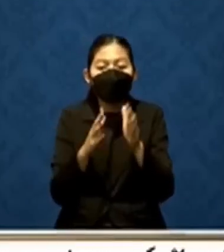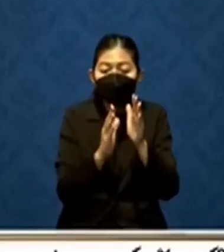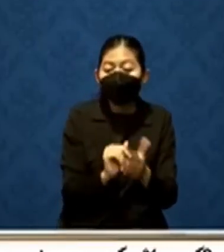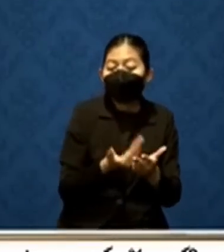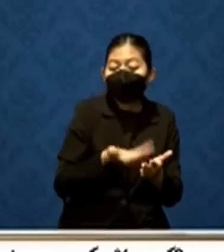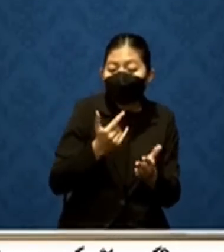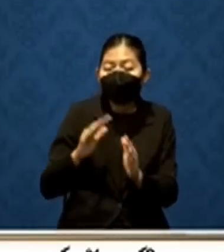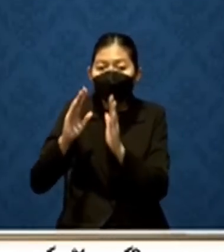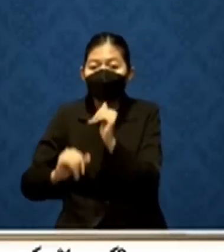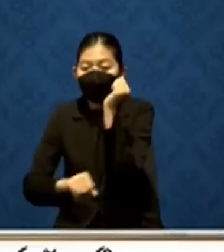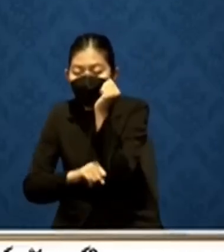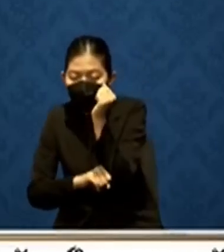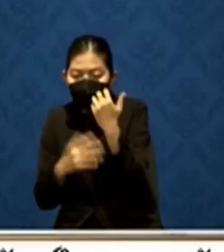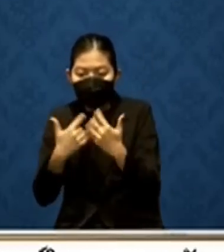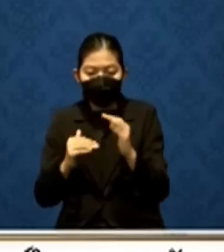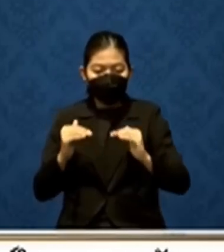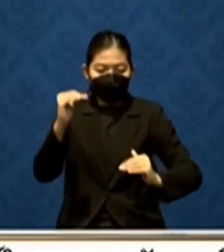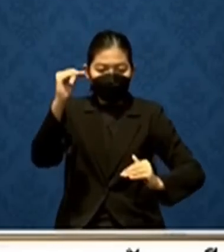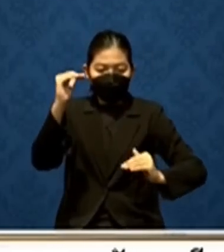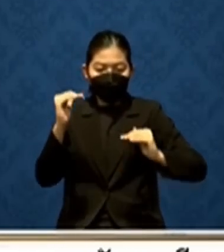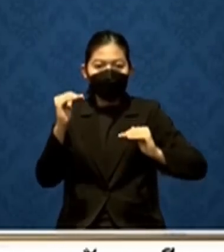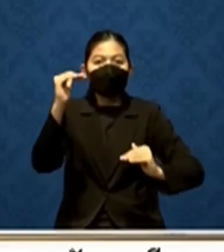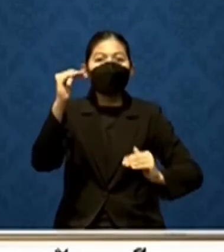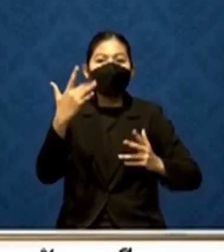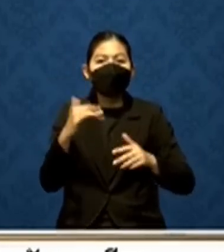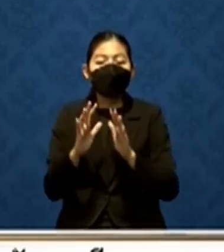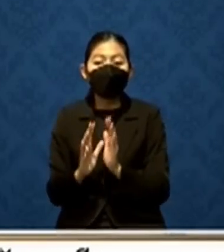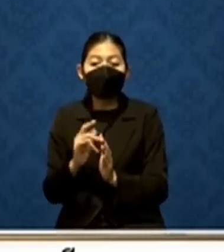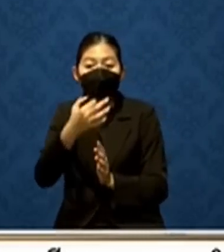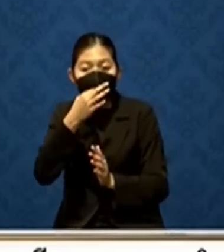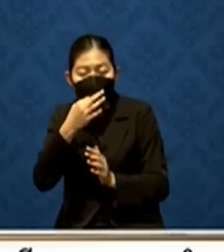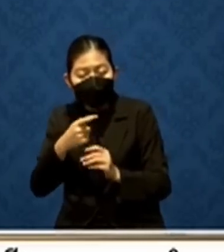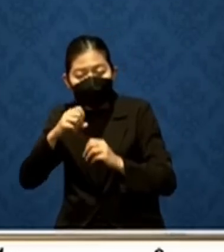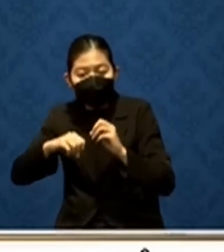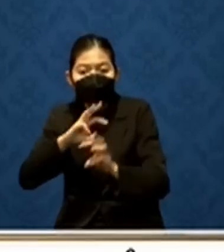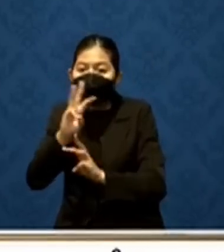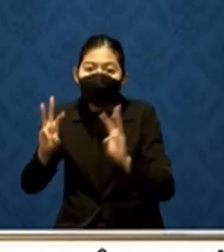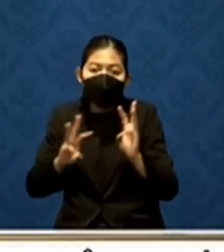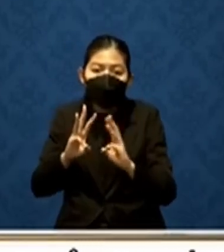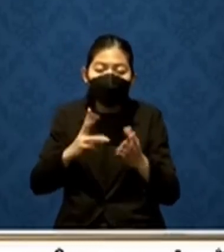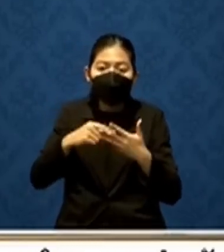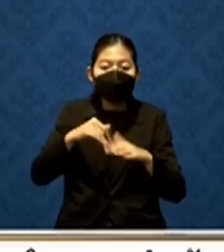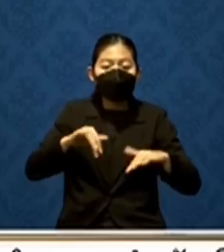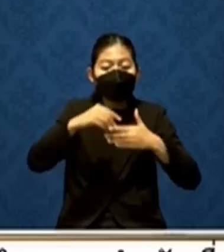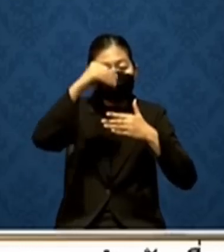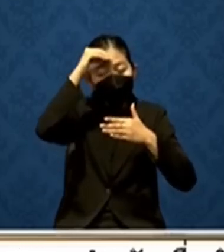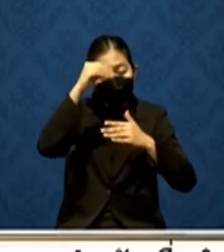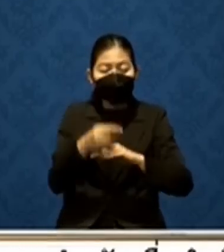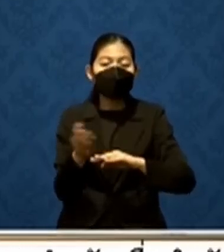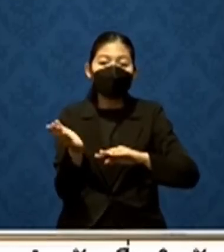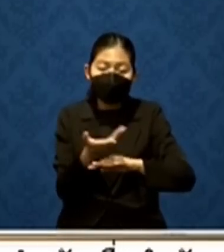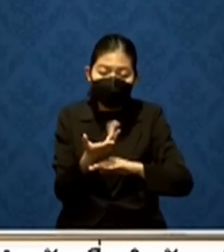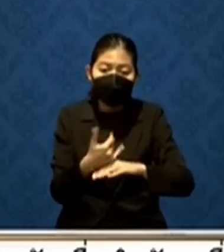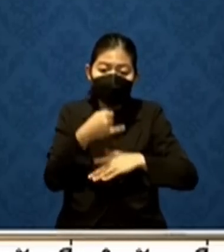กับคนรวยขยายวงกว้างมากขึ้นผู้คนตกงานบัณฑิตจบใหม่ไม่มีงานทำเพิ่มมากขึ้นทุก